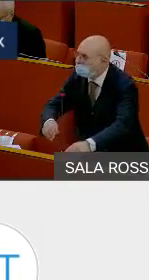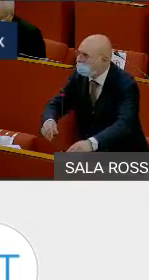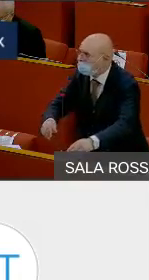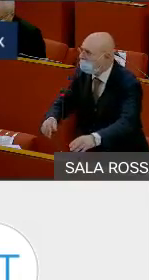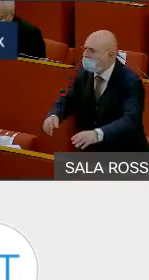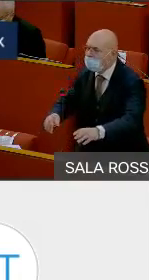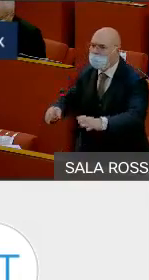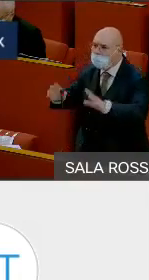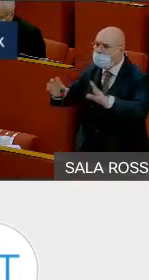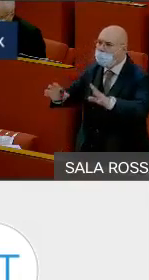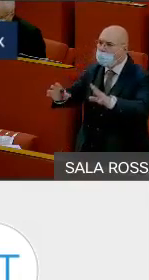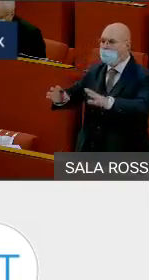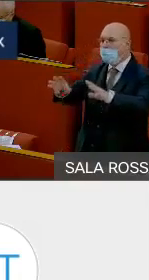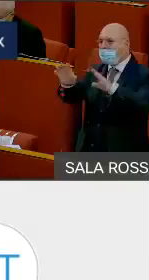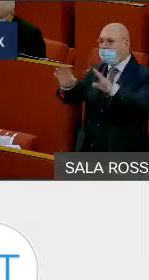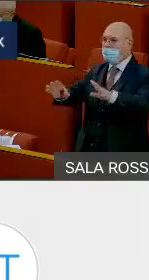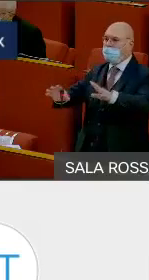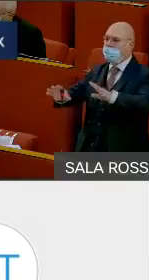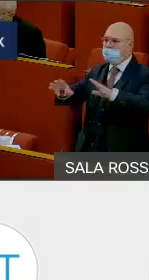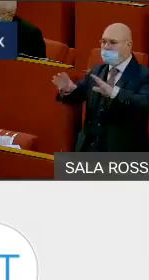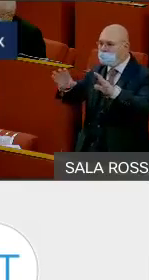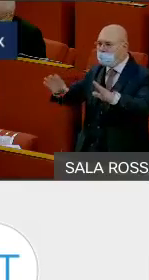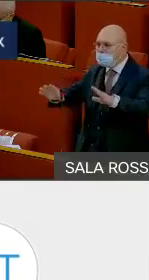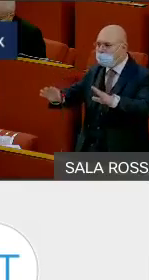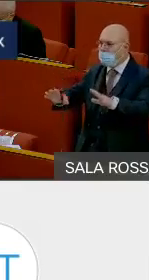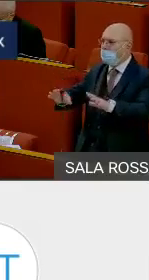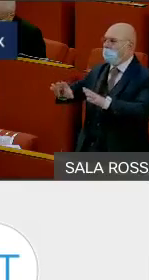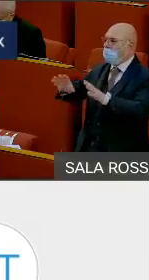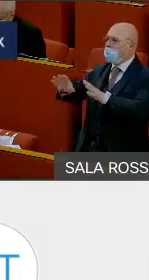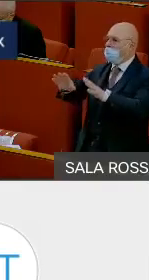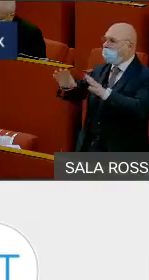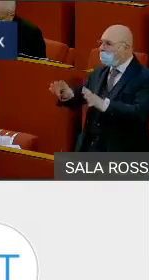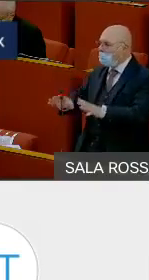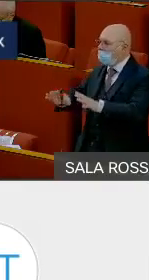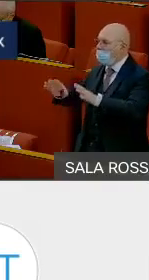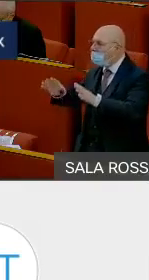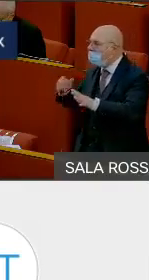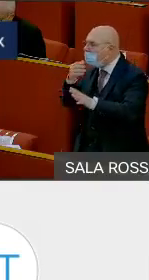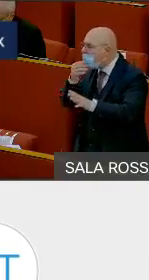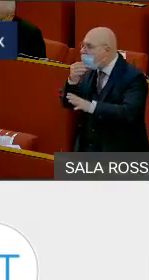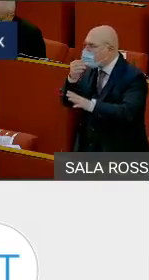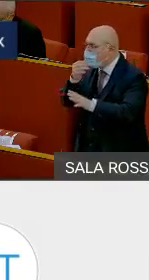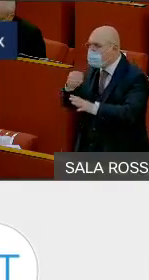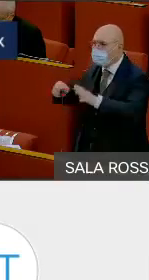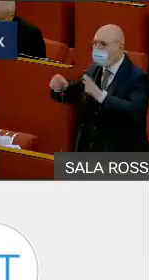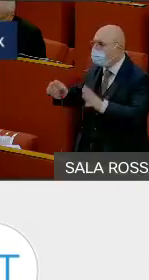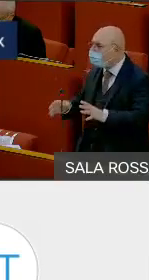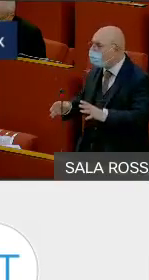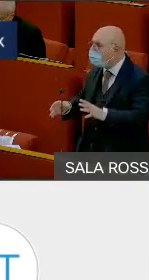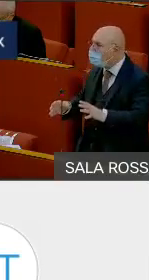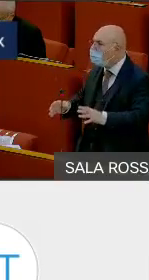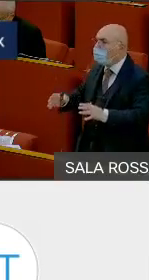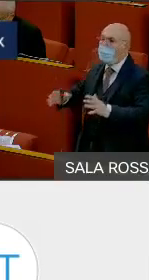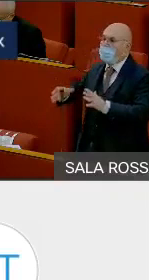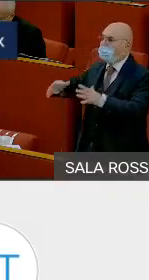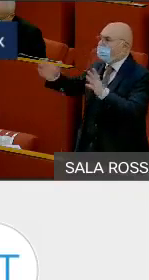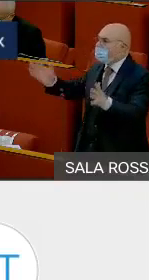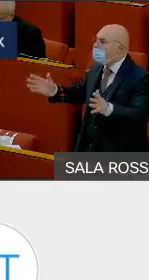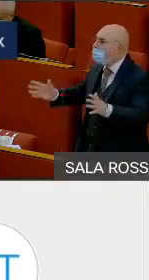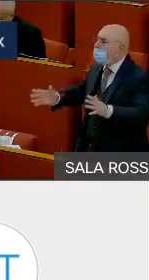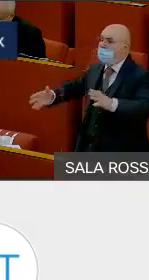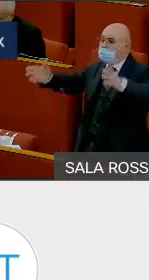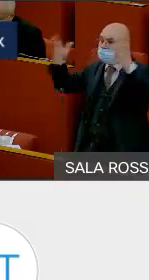lo sviluppo sostenibili in cui queste cose sono chiarite e uno non può pretendere di fare una valutazione ambientale a